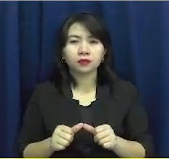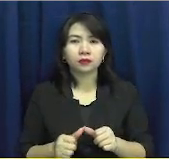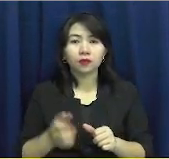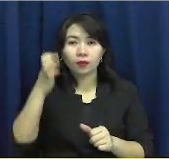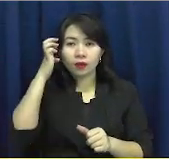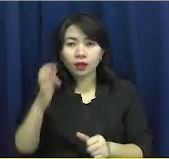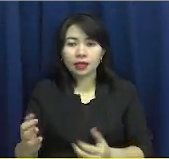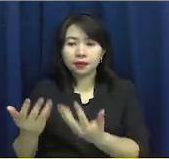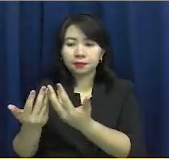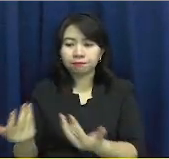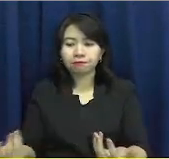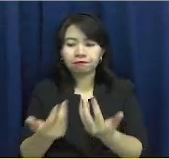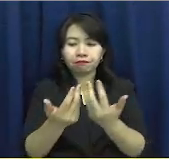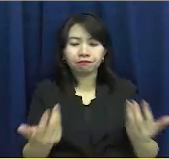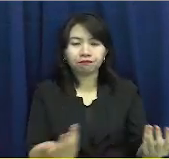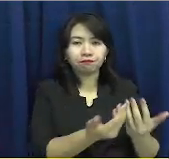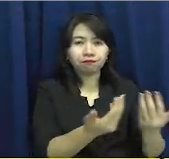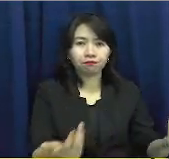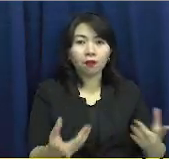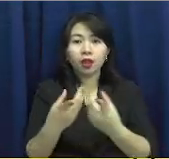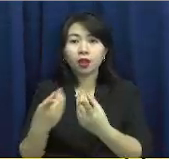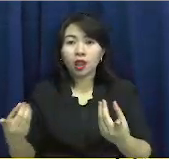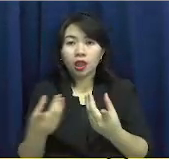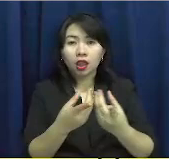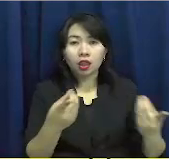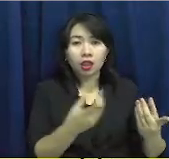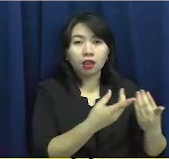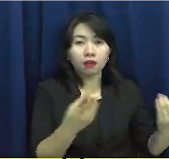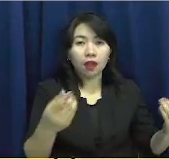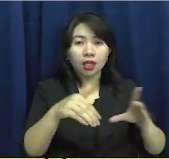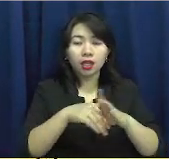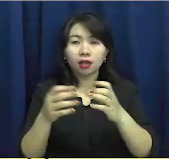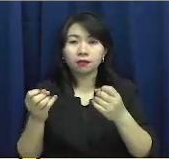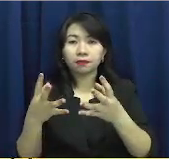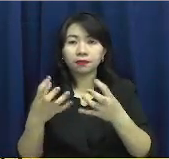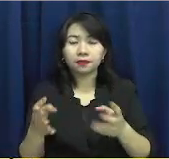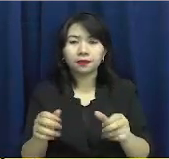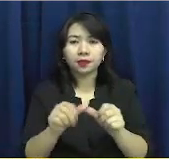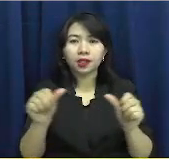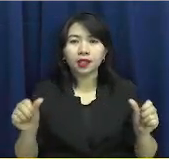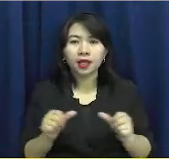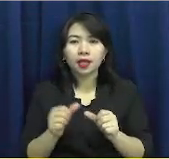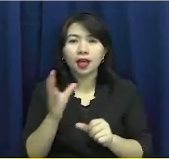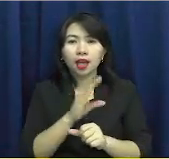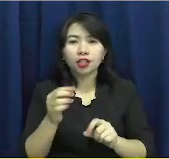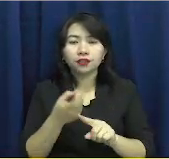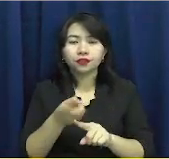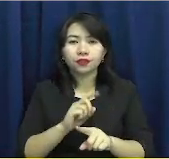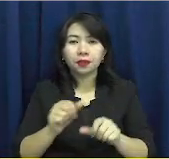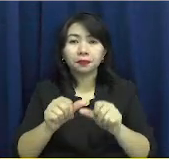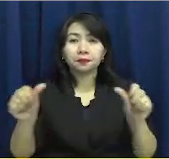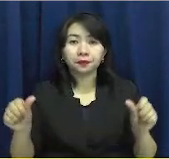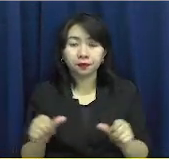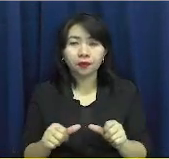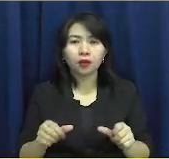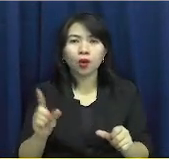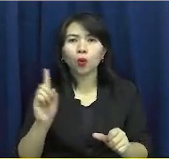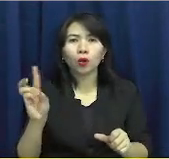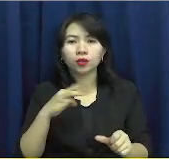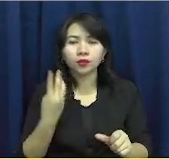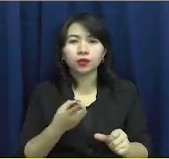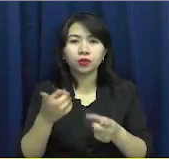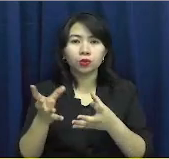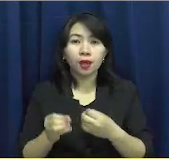tayo. You see? Two areas. Okay? And then from the areas, anong ginagawa natin sa mga programa po